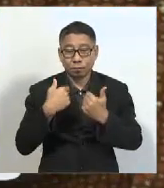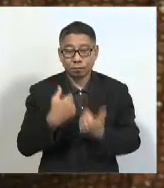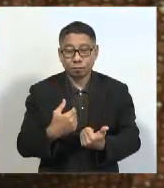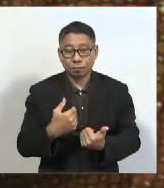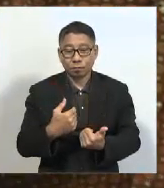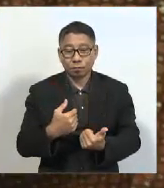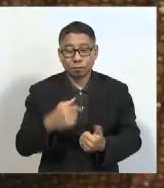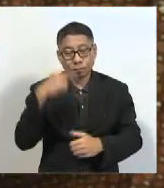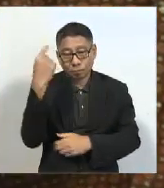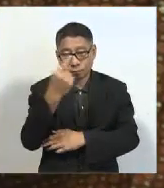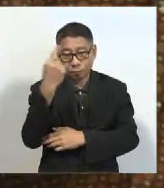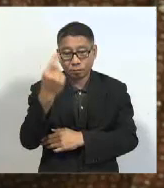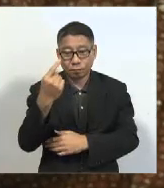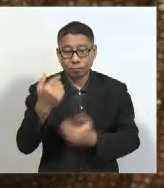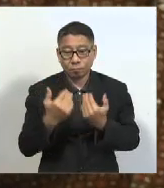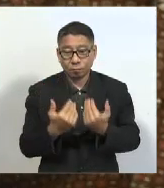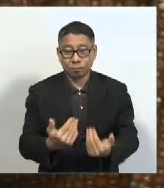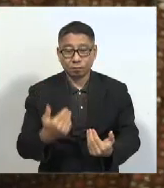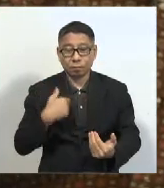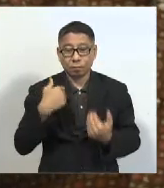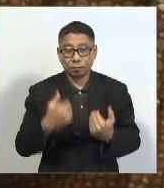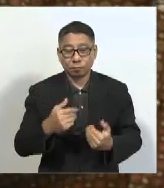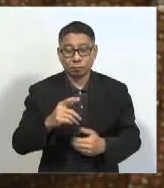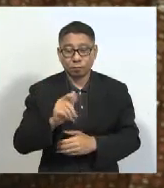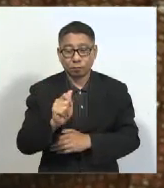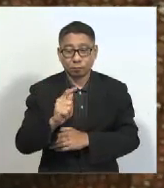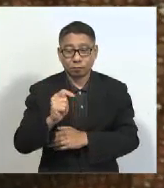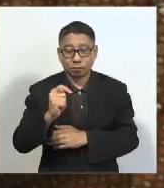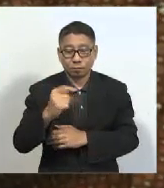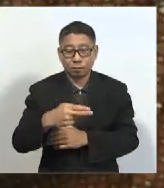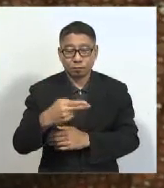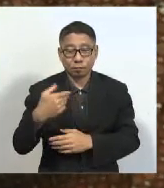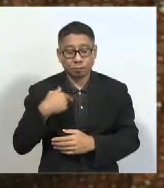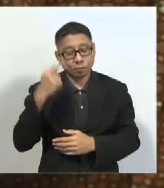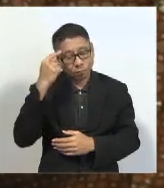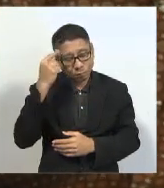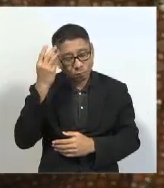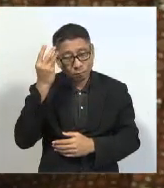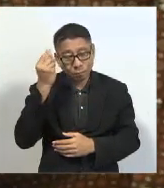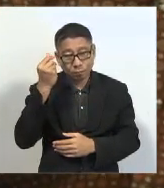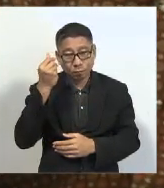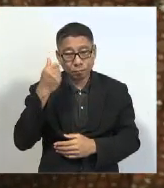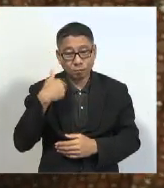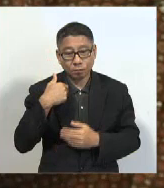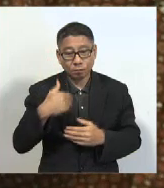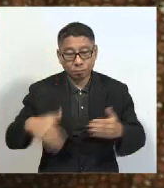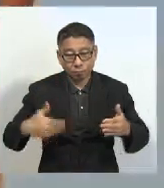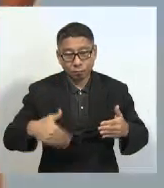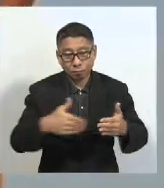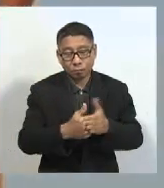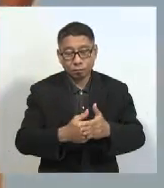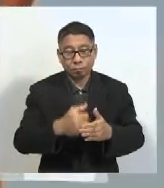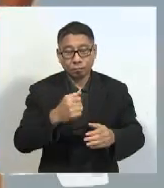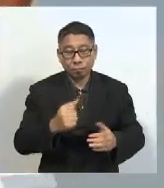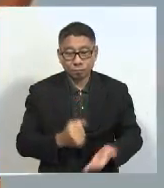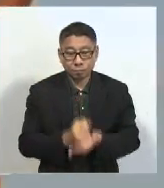การท่องเที่ยวนะครับซึ่งตรงนี้นะครับทางเทศบาลเรากะมีแนวนโยบายนะครับเฮาได้พัก